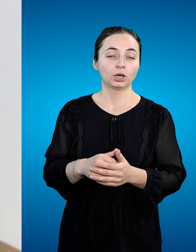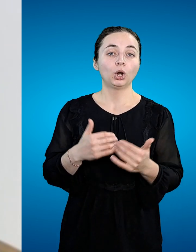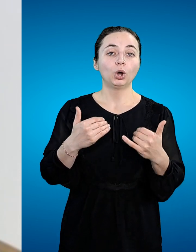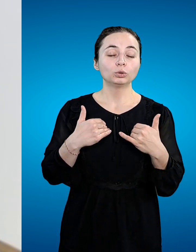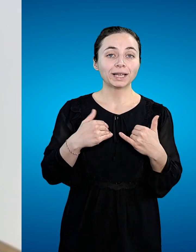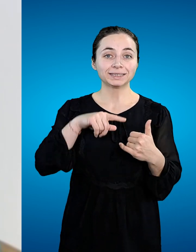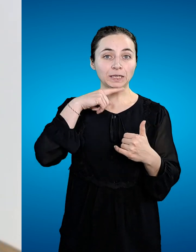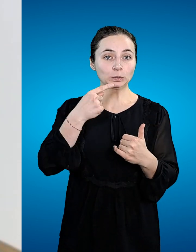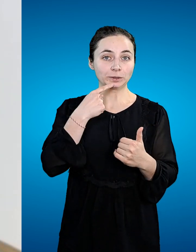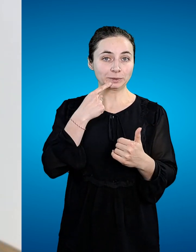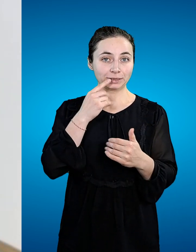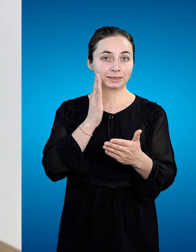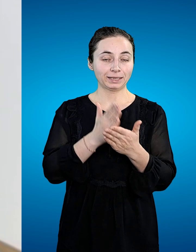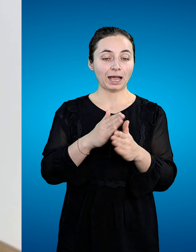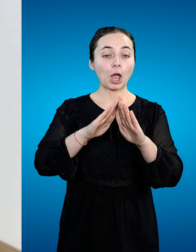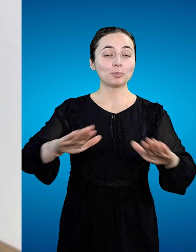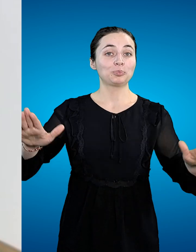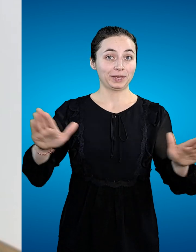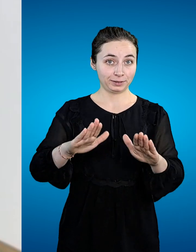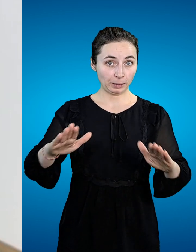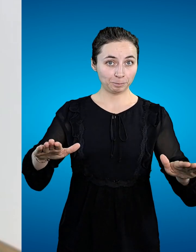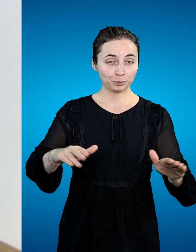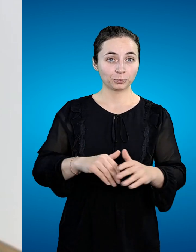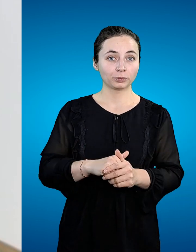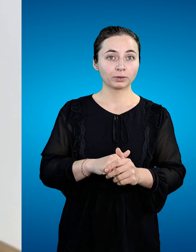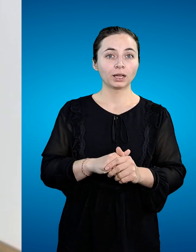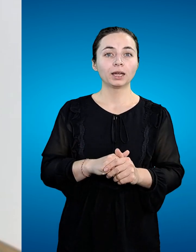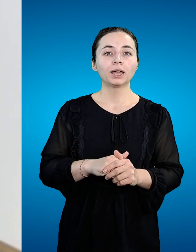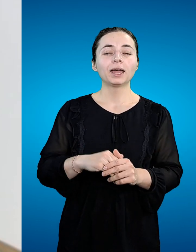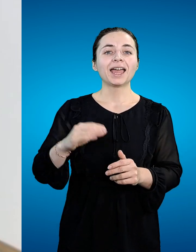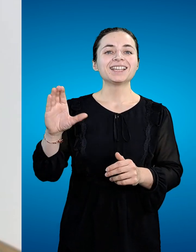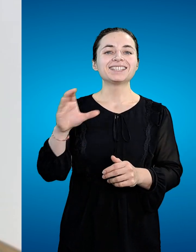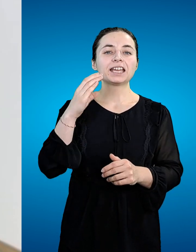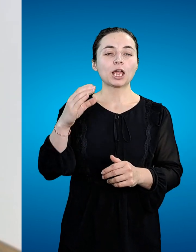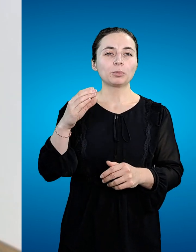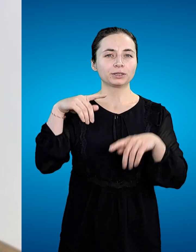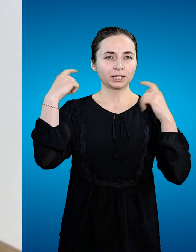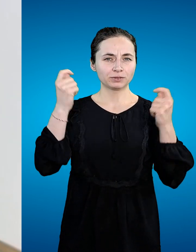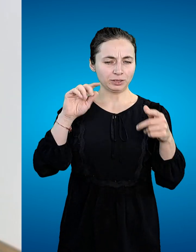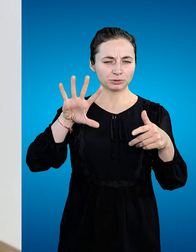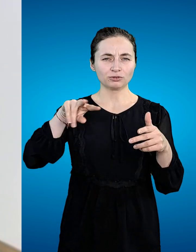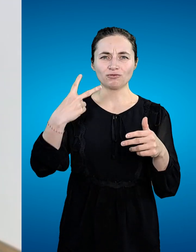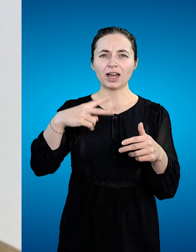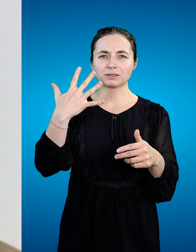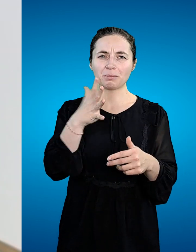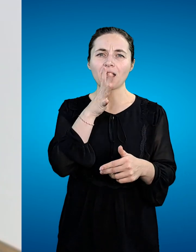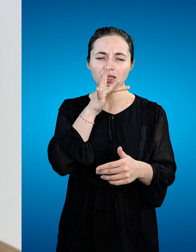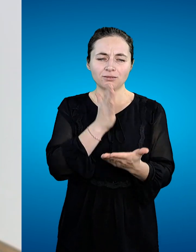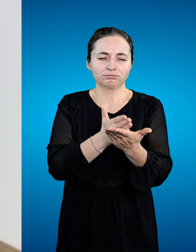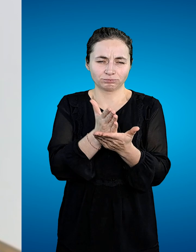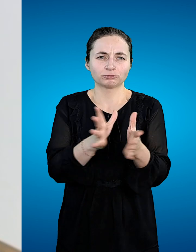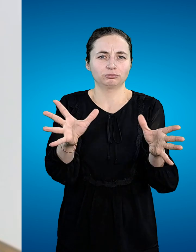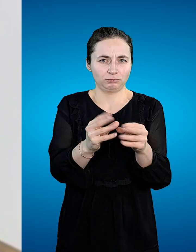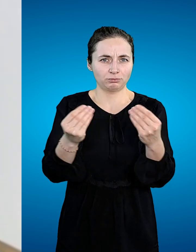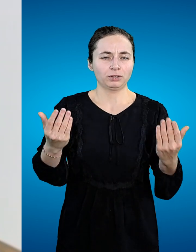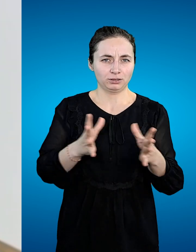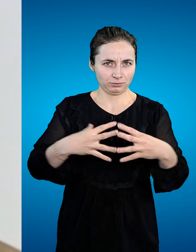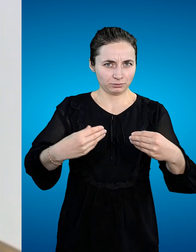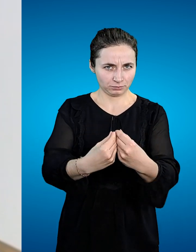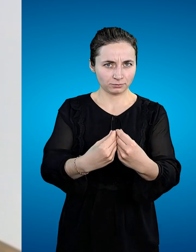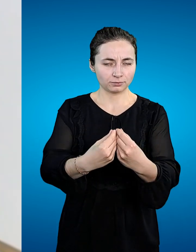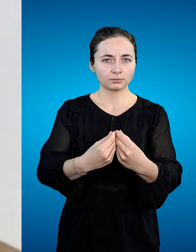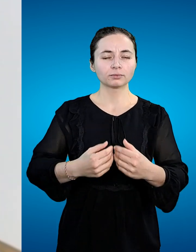заканчивается. У нас на русском языке есть такая песня. Серебряная свадьба означает 25 лет вместе жили, люди